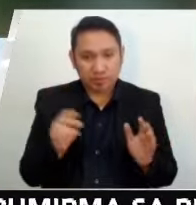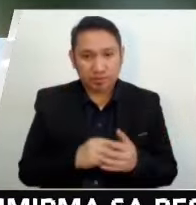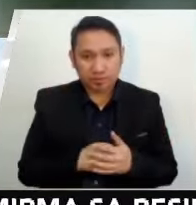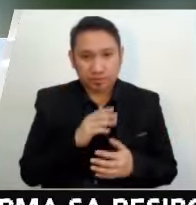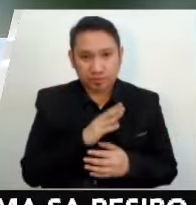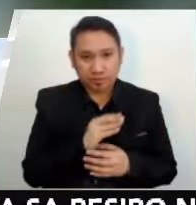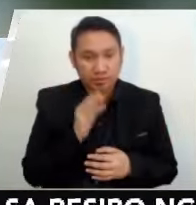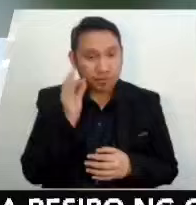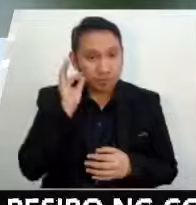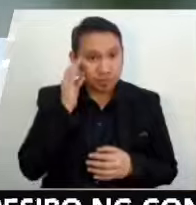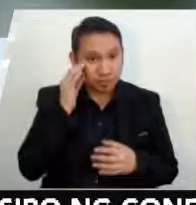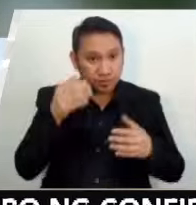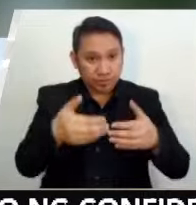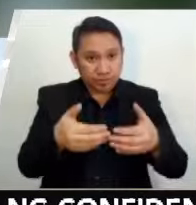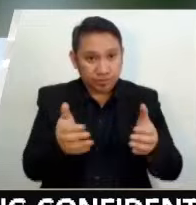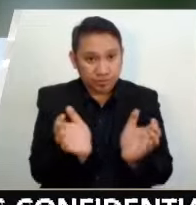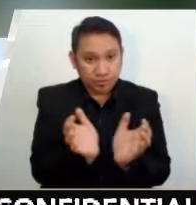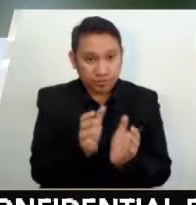120